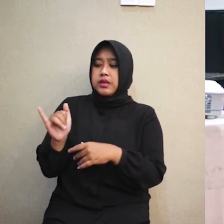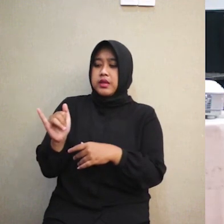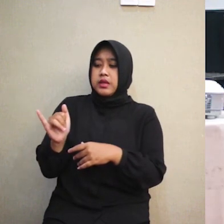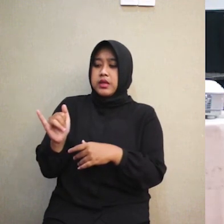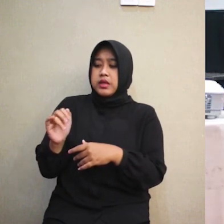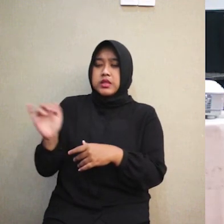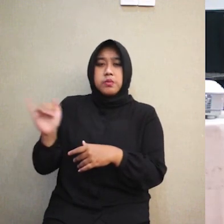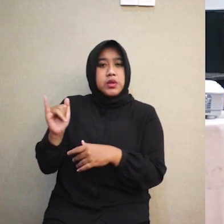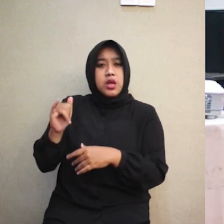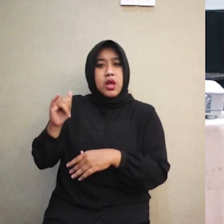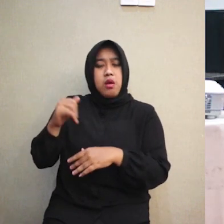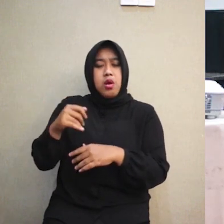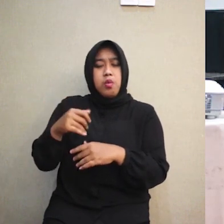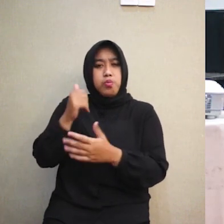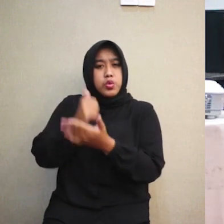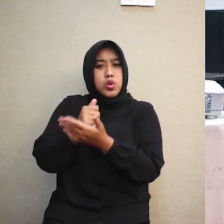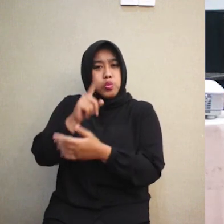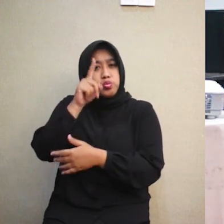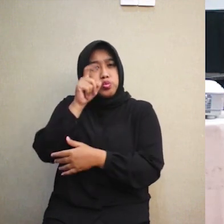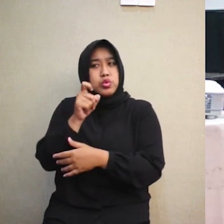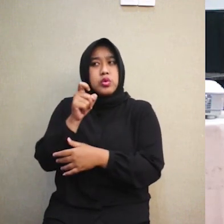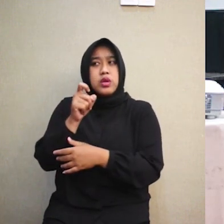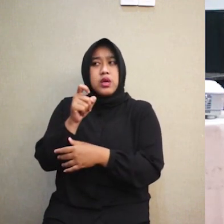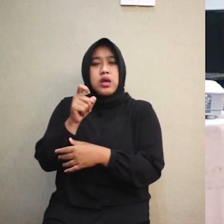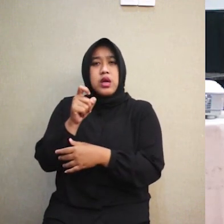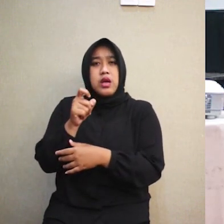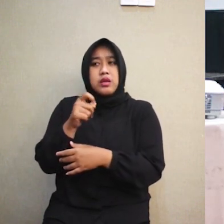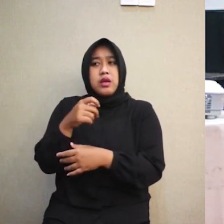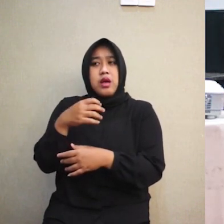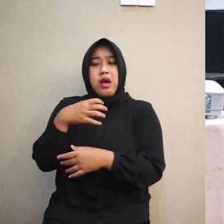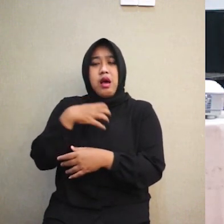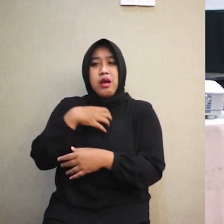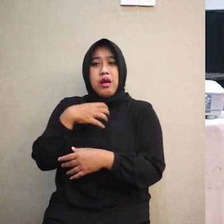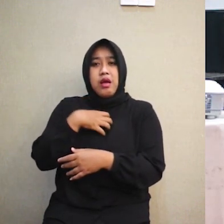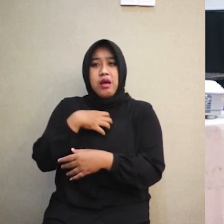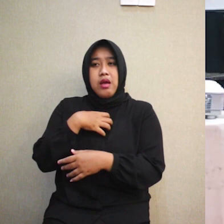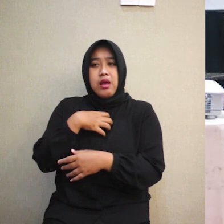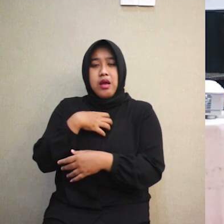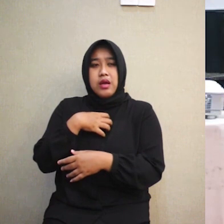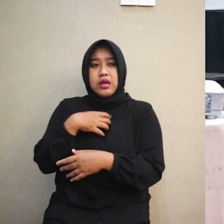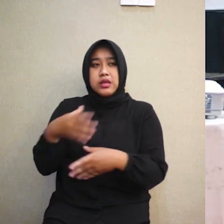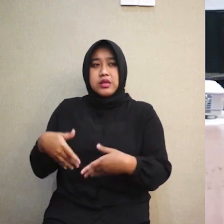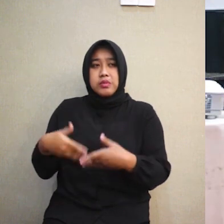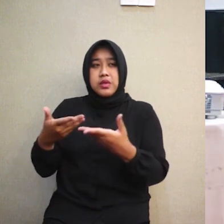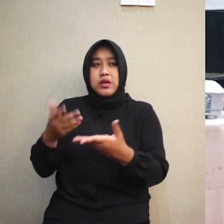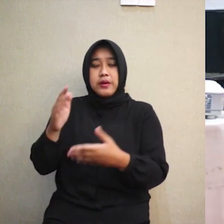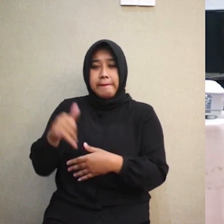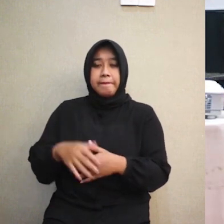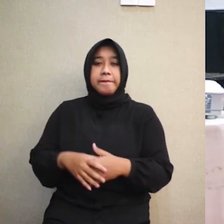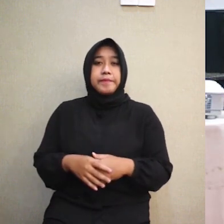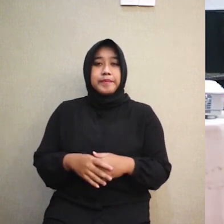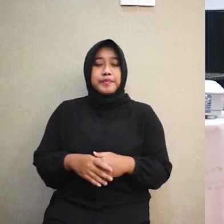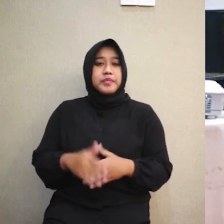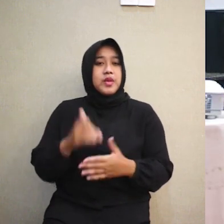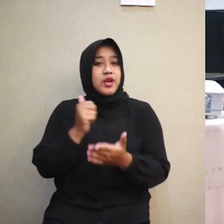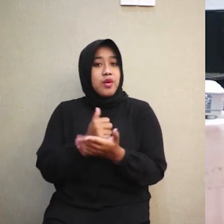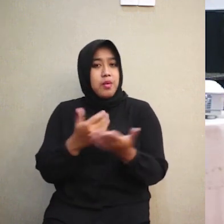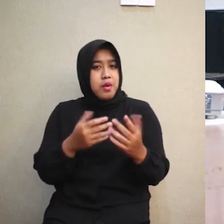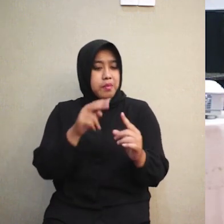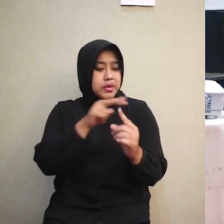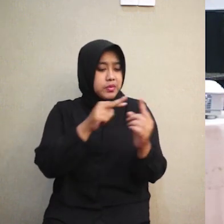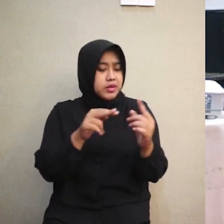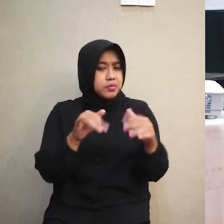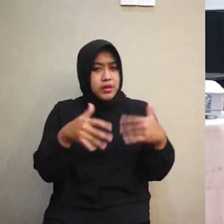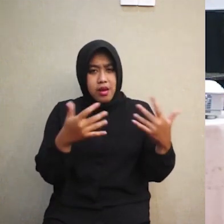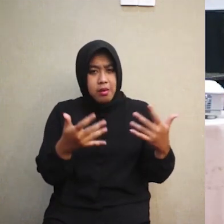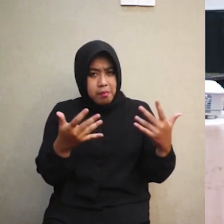kayak sesuatu yang perlu dibetulin sesuatu yang Bahkan hak-haknya nggak diberikan gitu nah jadi ini sebenarnya perspektif